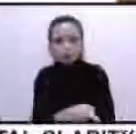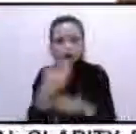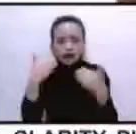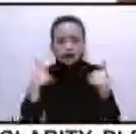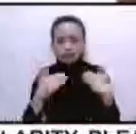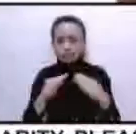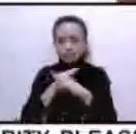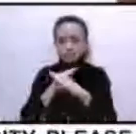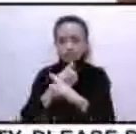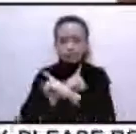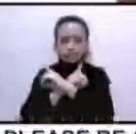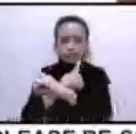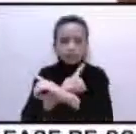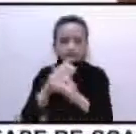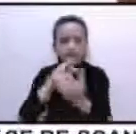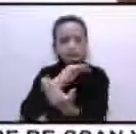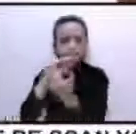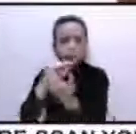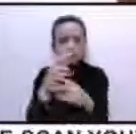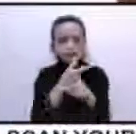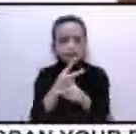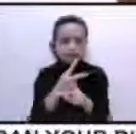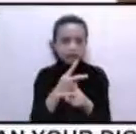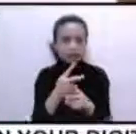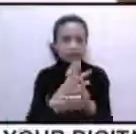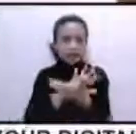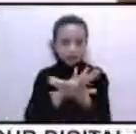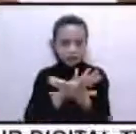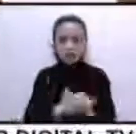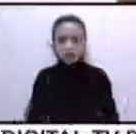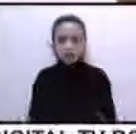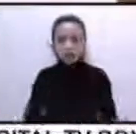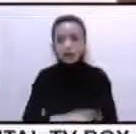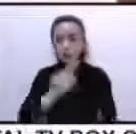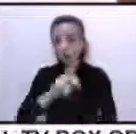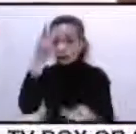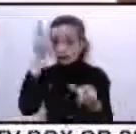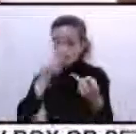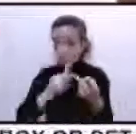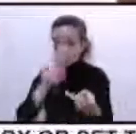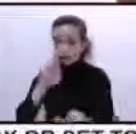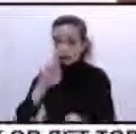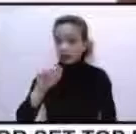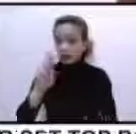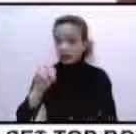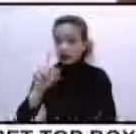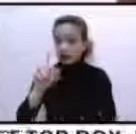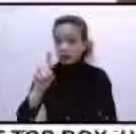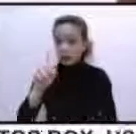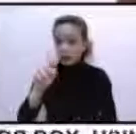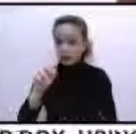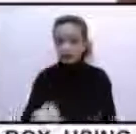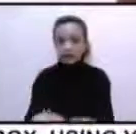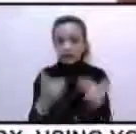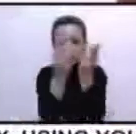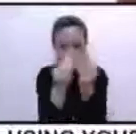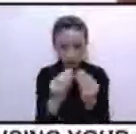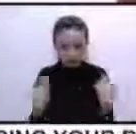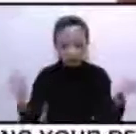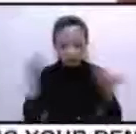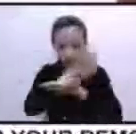virus. One purpose of Ramadan is to mawala, to cleanse ourselves. And before cleansing